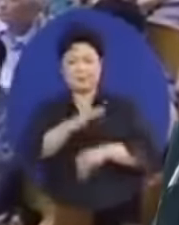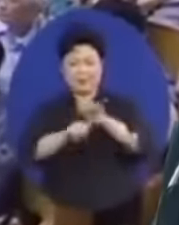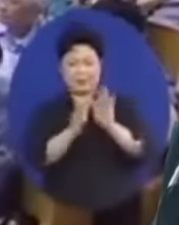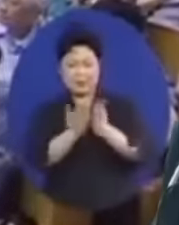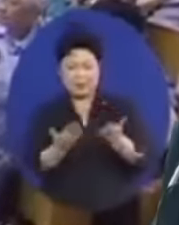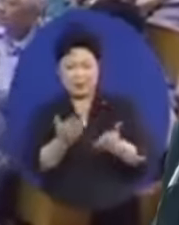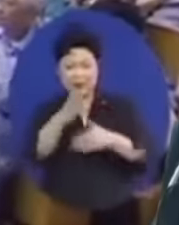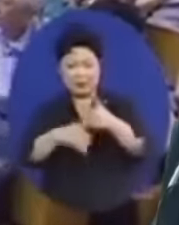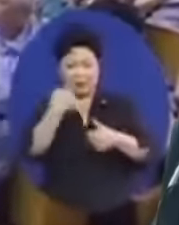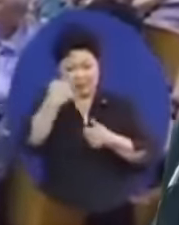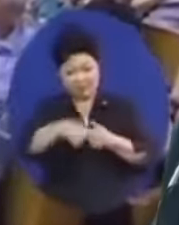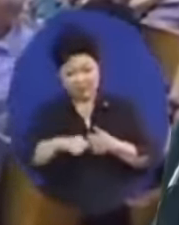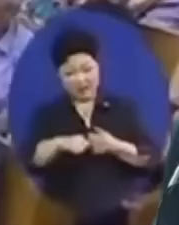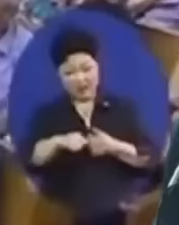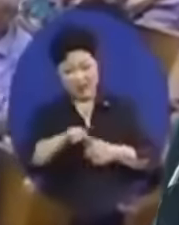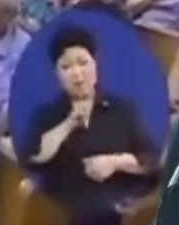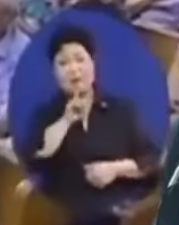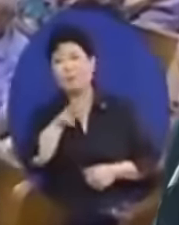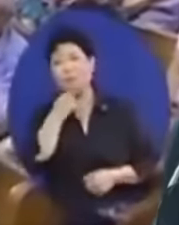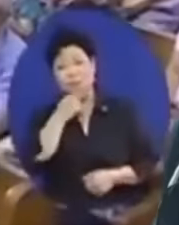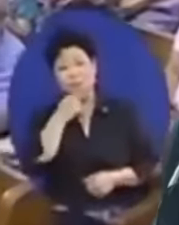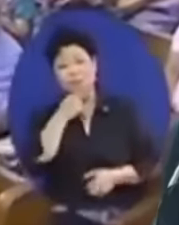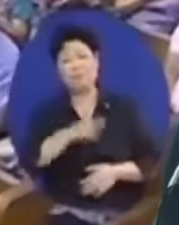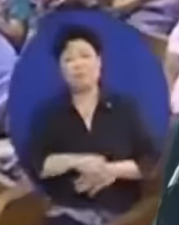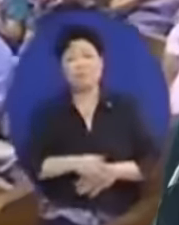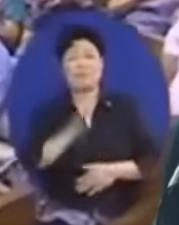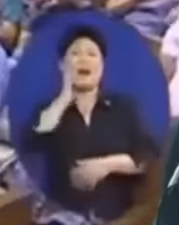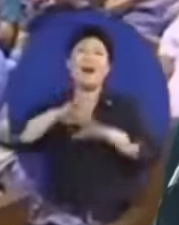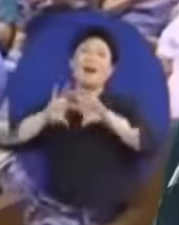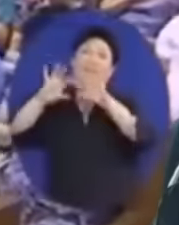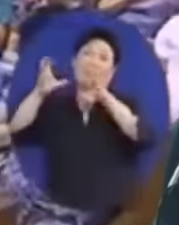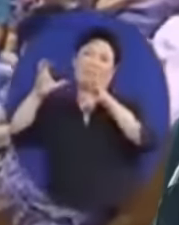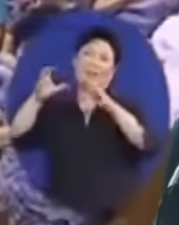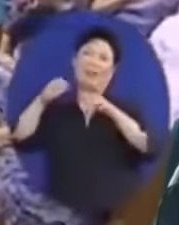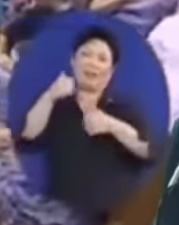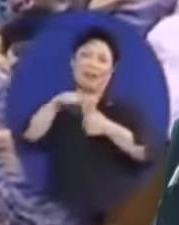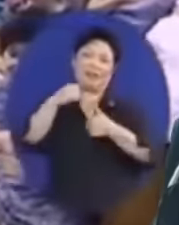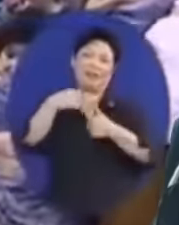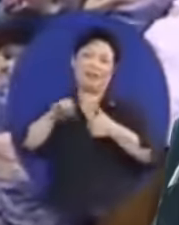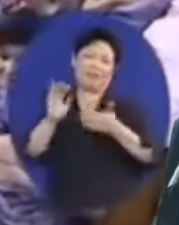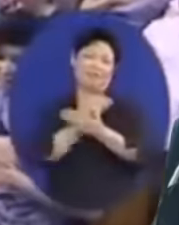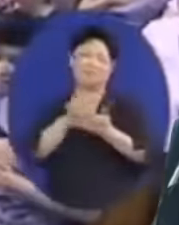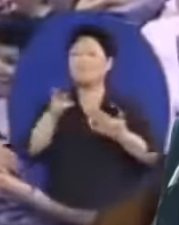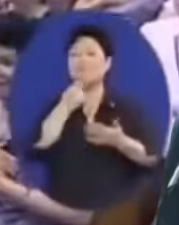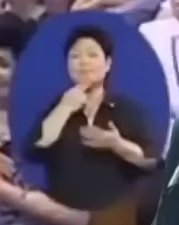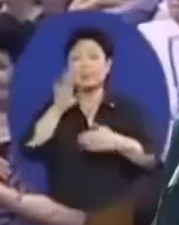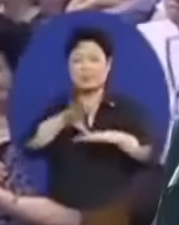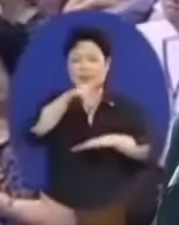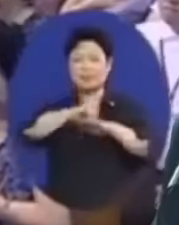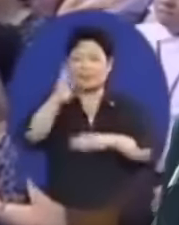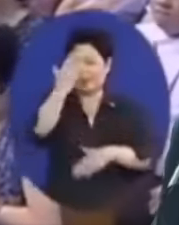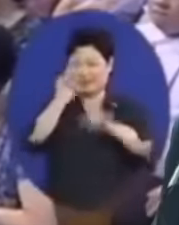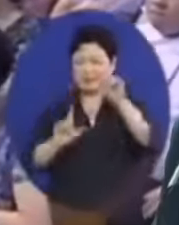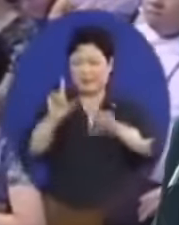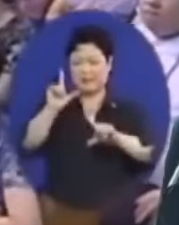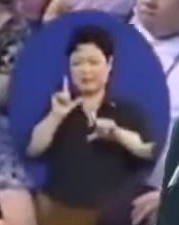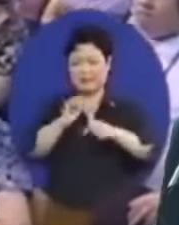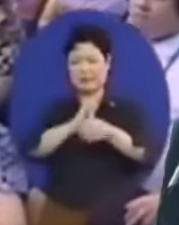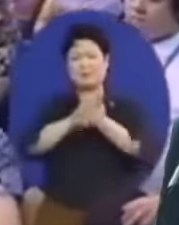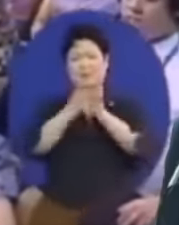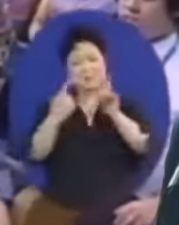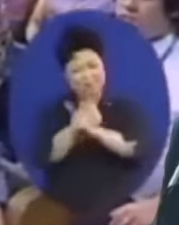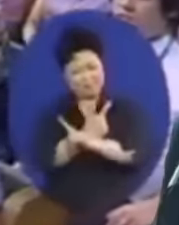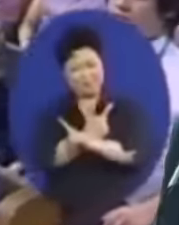성경에는 하나님이 딸이 되었다는 말은 없습니다. 하늘나라에 올라가서는 아들, 딸 구별이 없이 그리스도의 형상을 닮아서 변화된